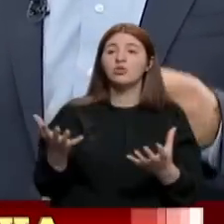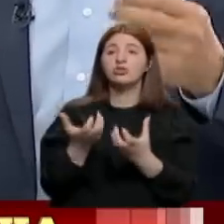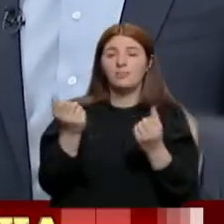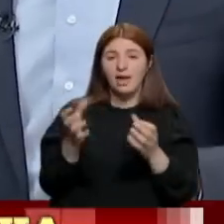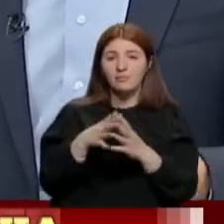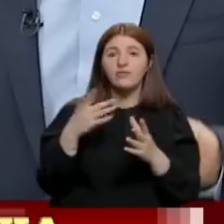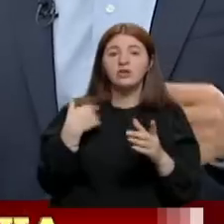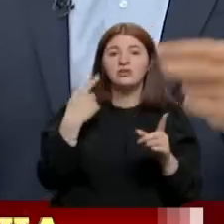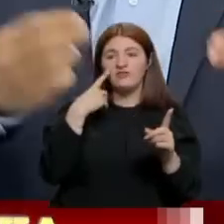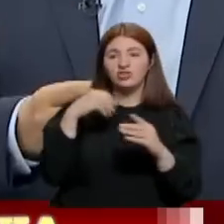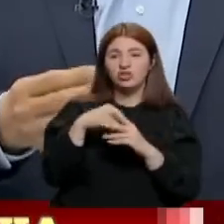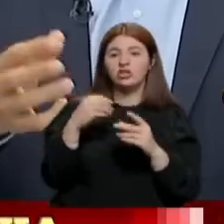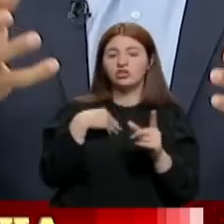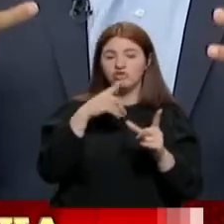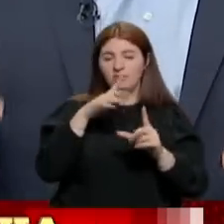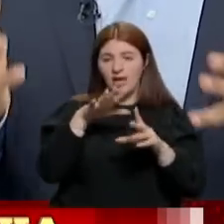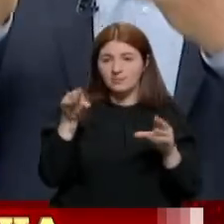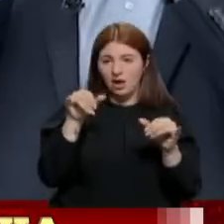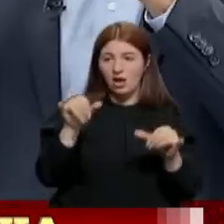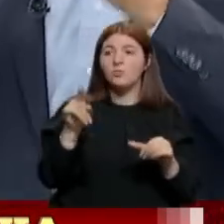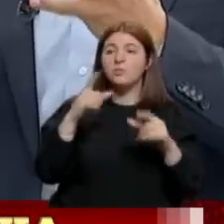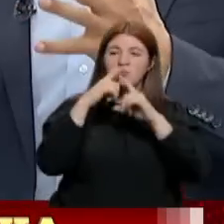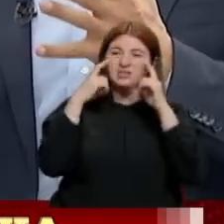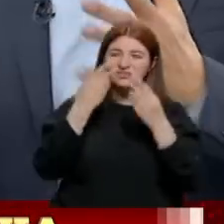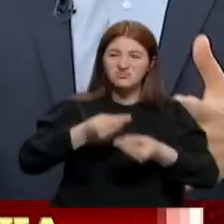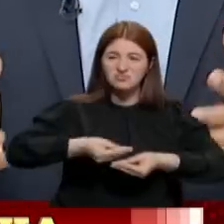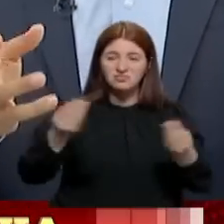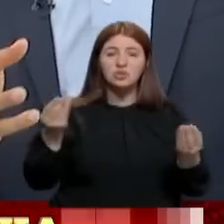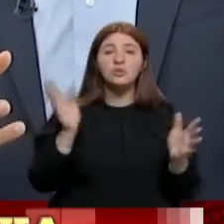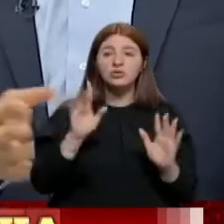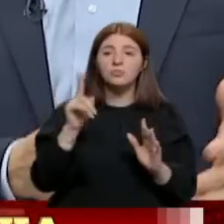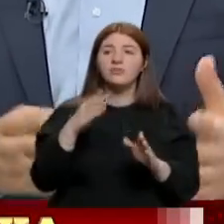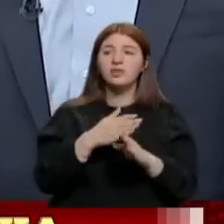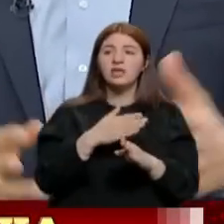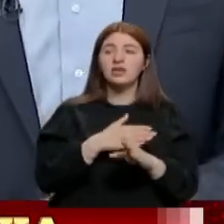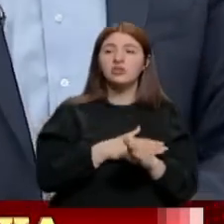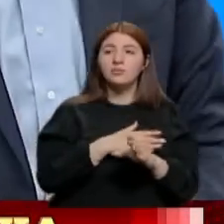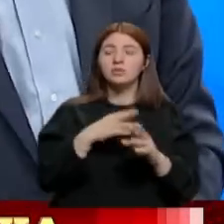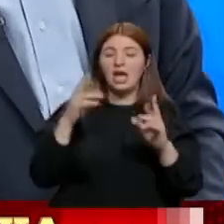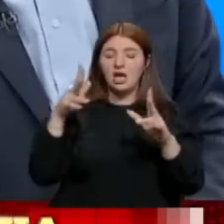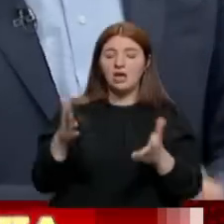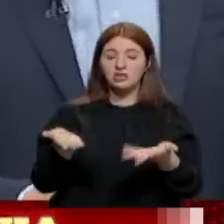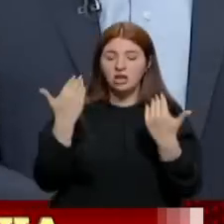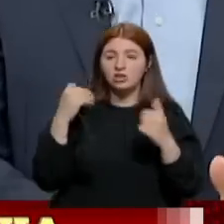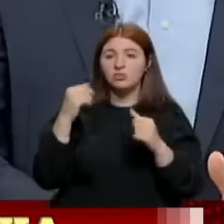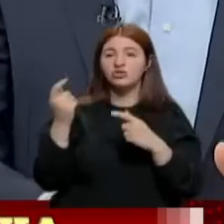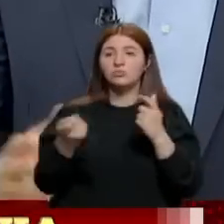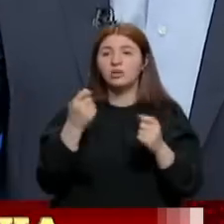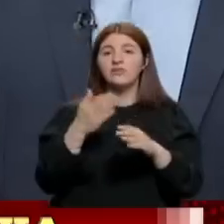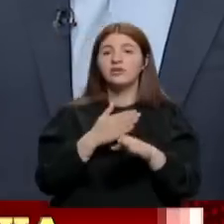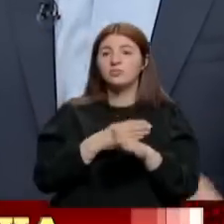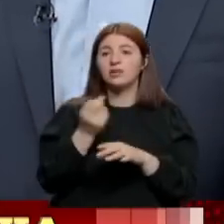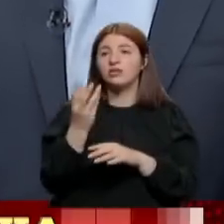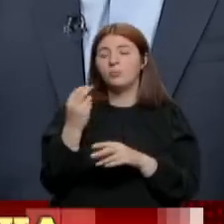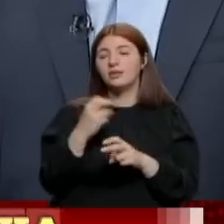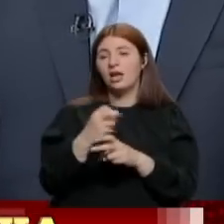kamu görevlerine çağrımdır, valiliklere çağrımdır. Lütfen bu maskeleri dağıtın. Aksi takdirde bu yurttaşlarımızda, enkaz kaldırma çalışmaktaki yurttaşlarımızda kanser